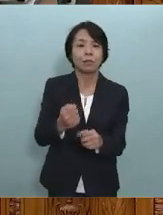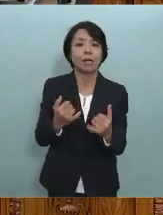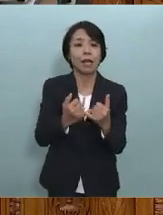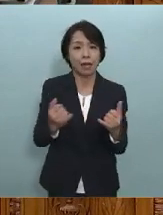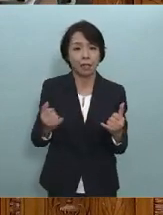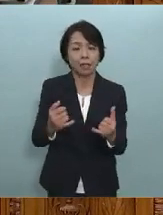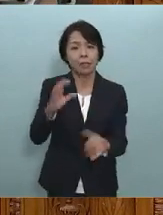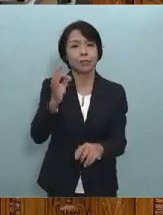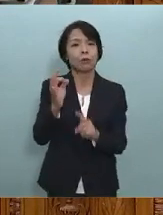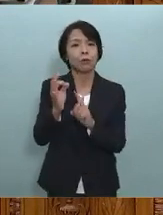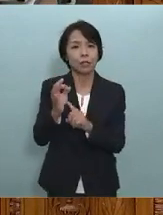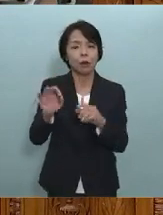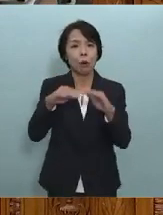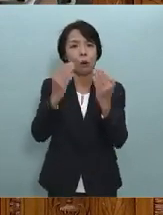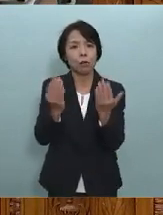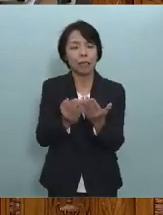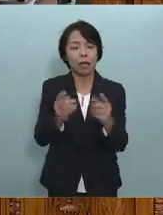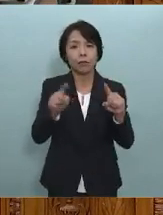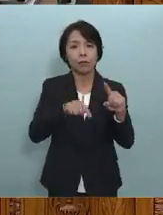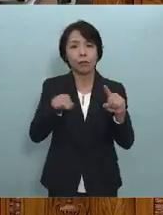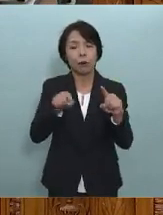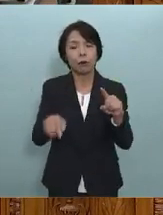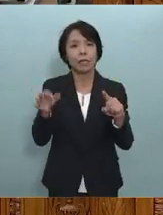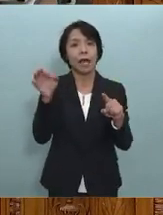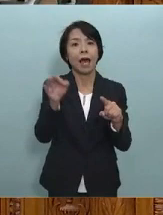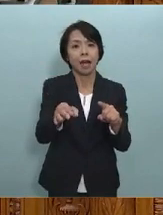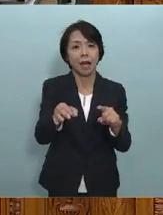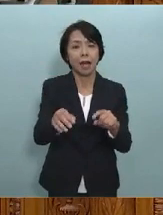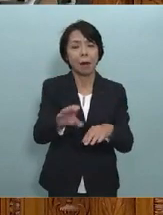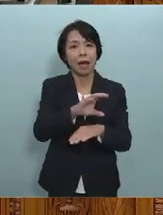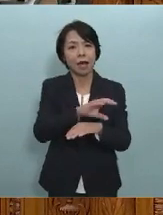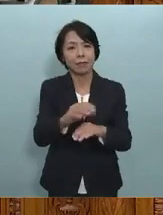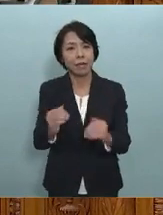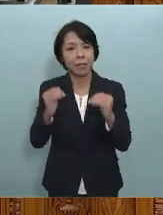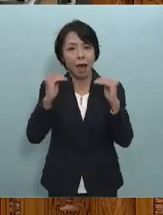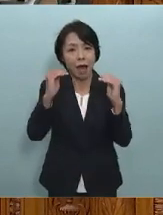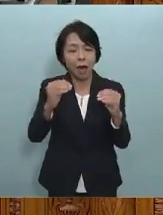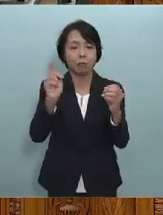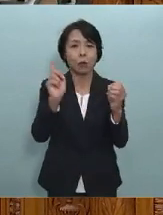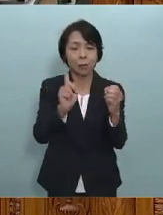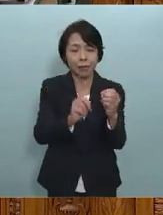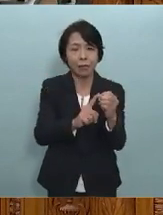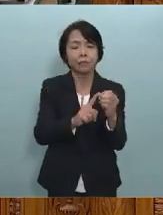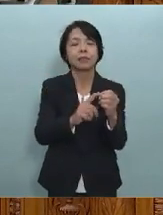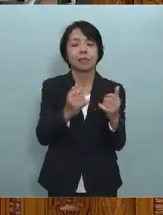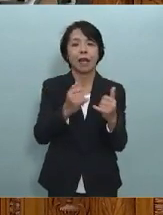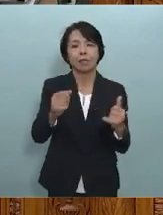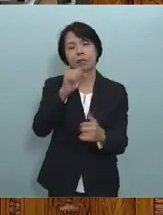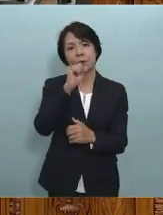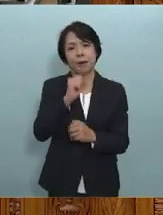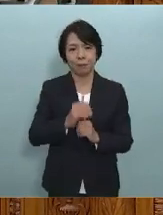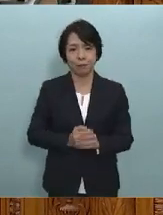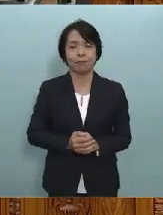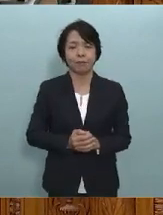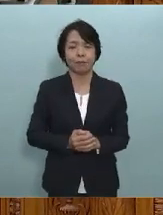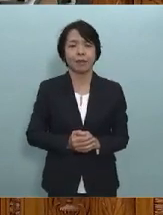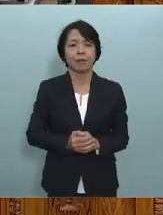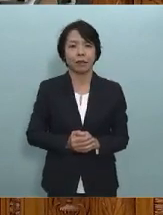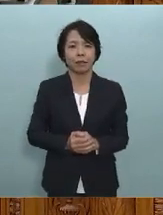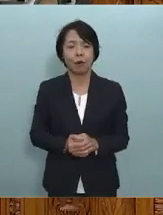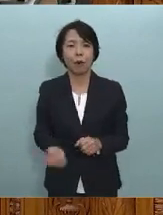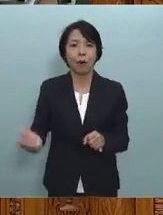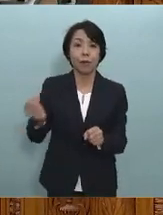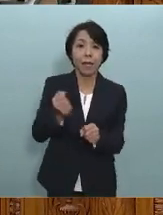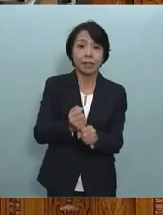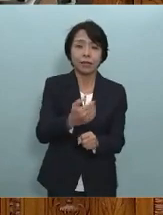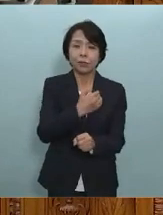費用を全額公費負担にすればキャリアアップを目指す人には朗報になるでしょうやり直しができる